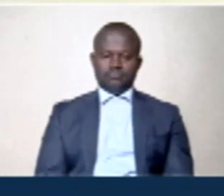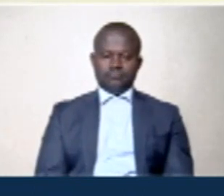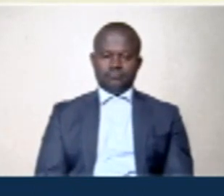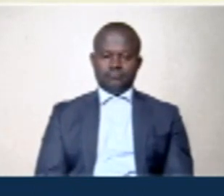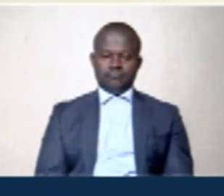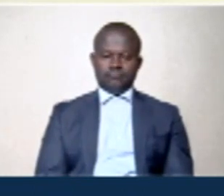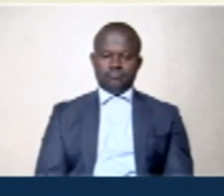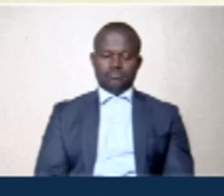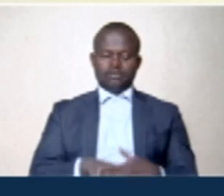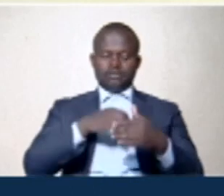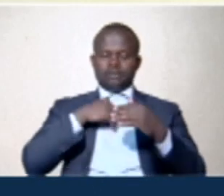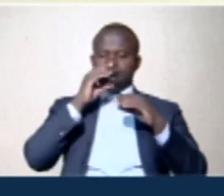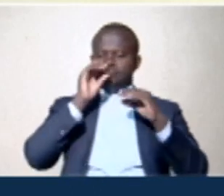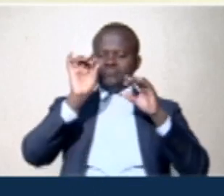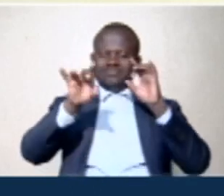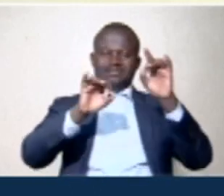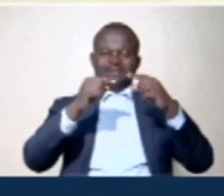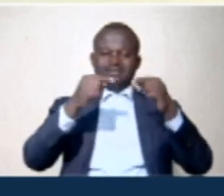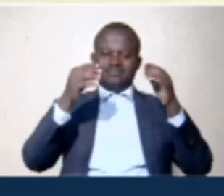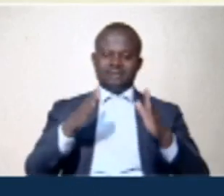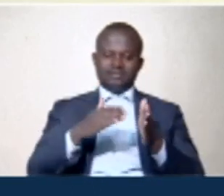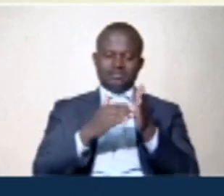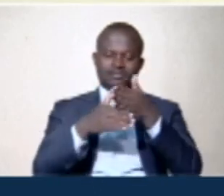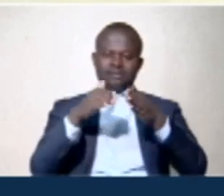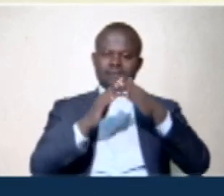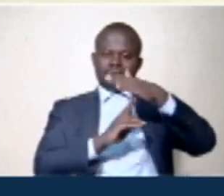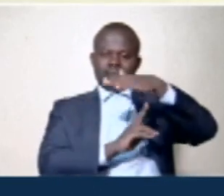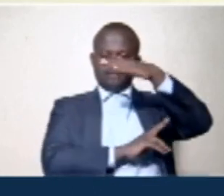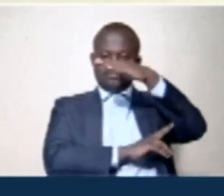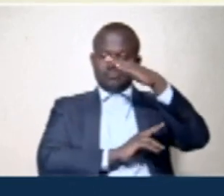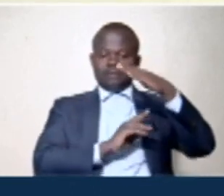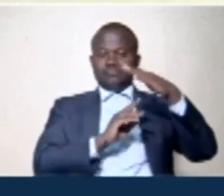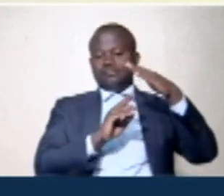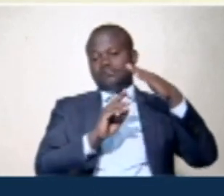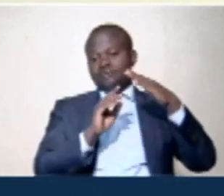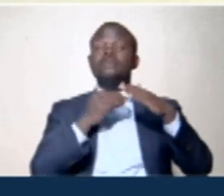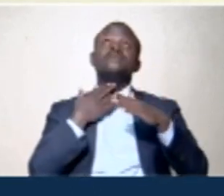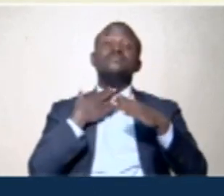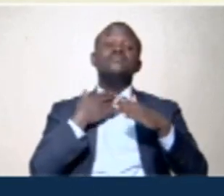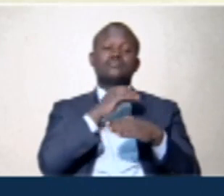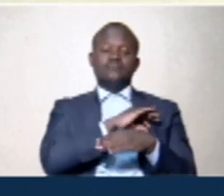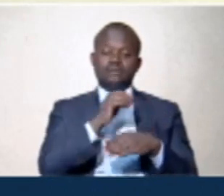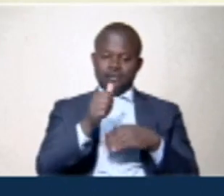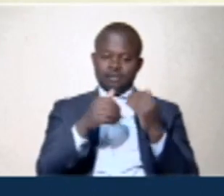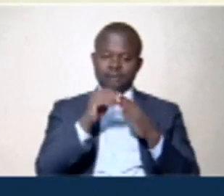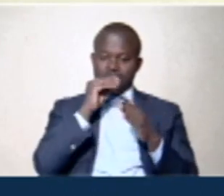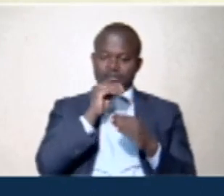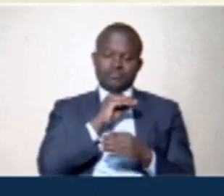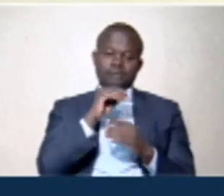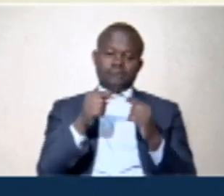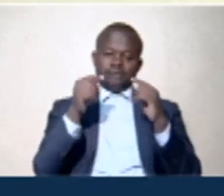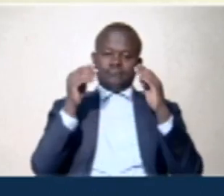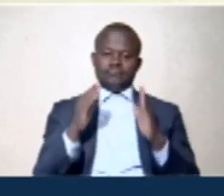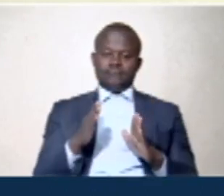de. Kugira imvugo z'urwango ni nko kubakira ikiraro umunyapolitiki uhishe yishakira inyungu ze. Izo mvugo z'urwango